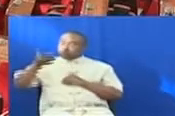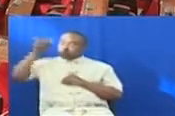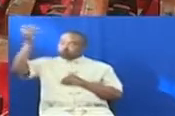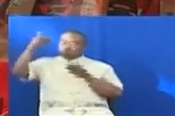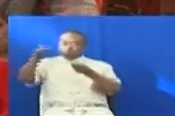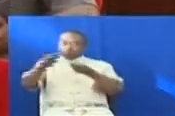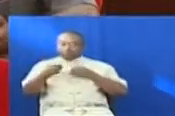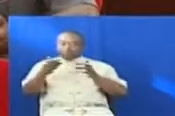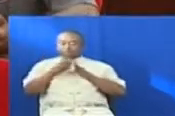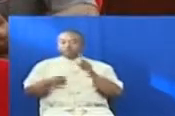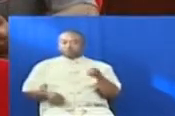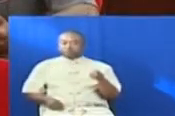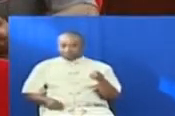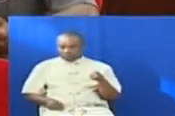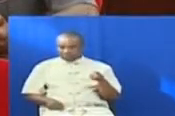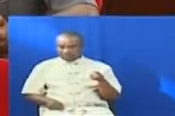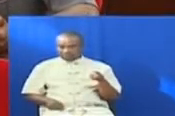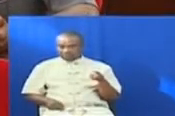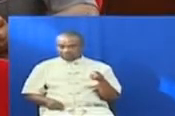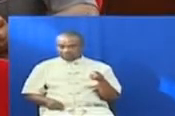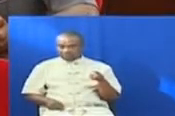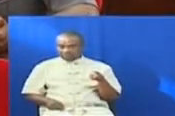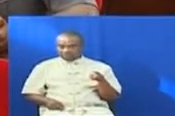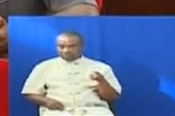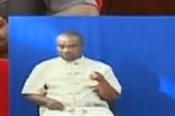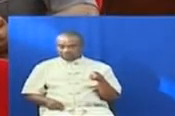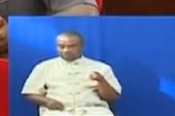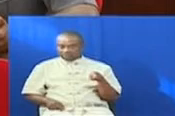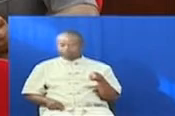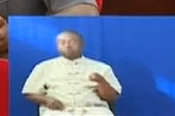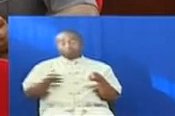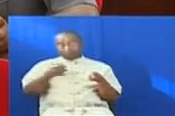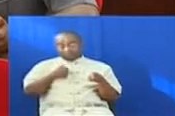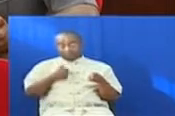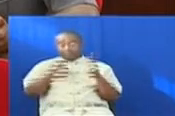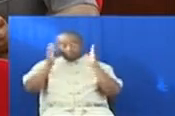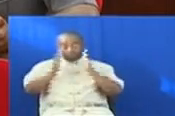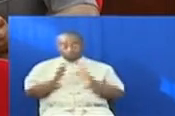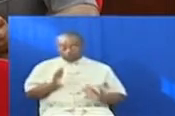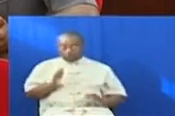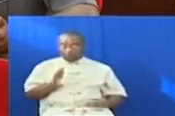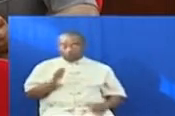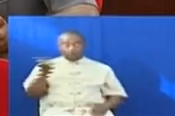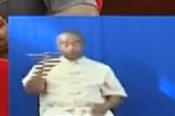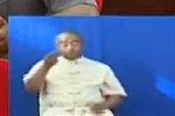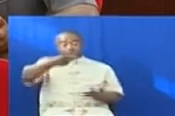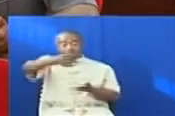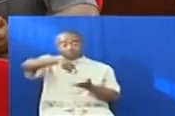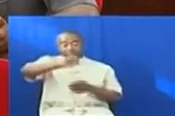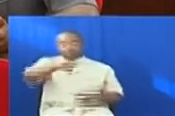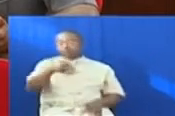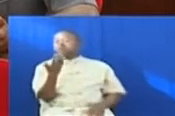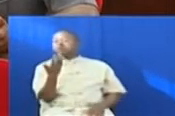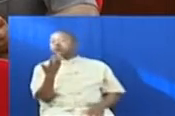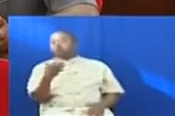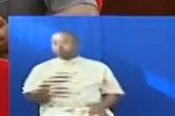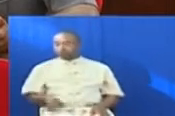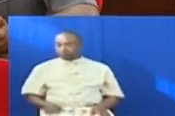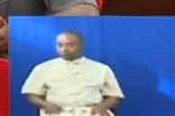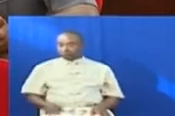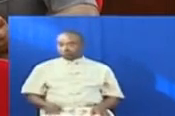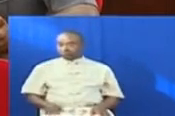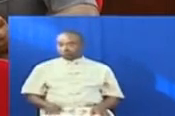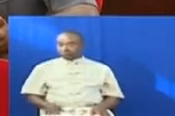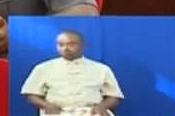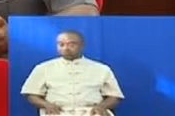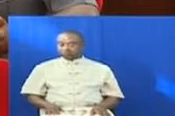hii ya kuwa mbunge wa jimbo la Moshi mjini kwa kipindi sasa cha miaka 5, na